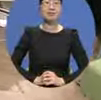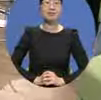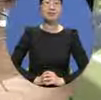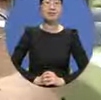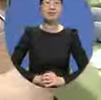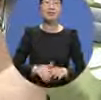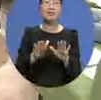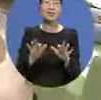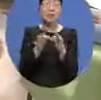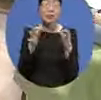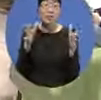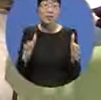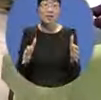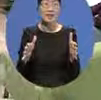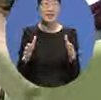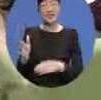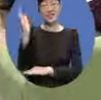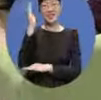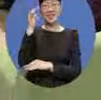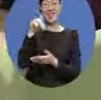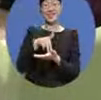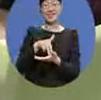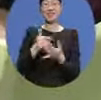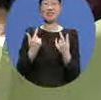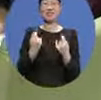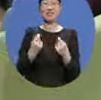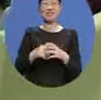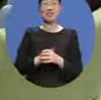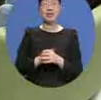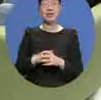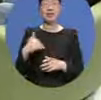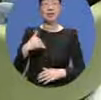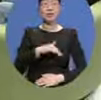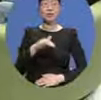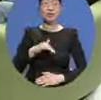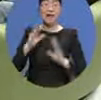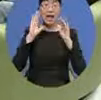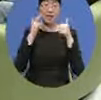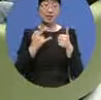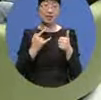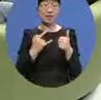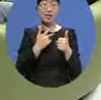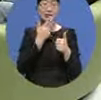아, 오랜만에 이렇게 강단에 쓴 것 같습니다. 예, 자 어떻게 하면은 우리 그 아이들에게 영어 놀이 환경을